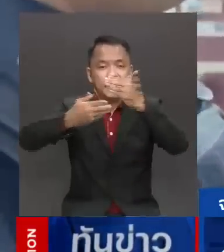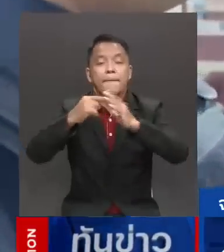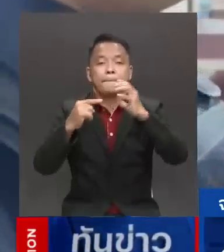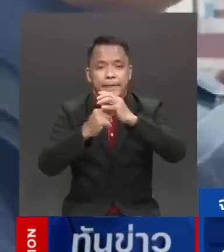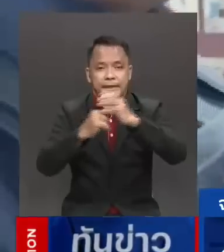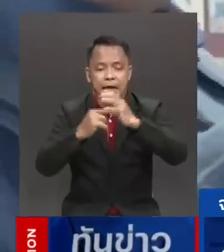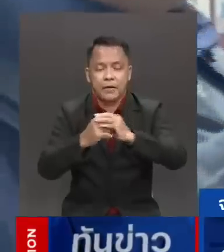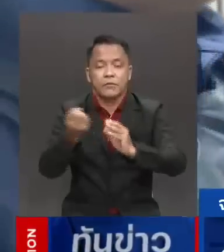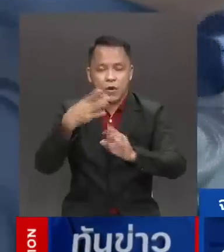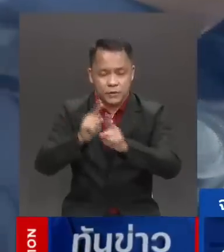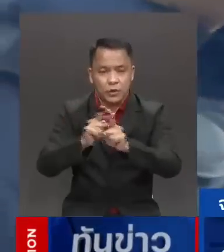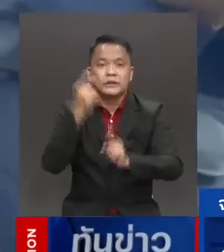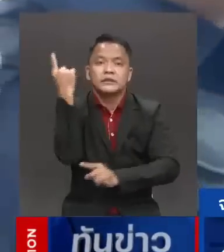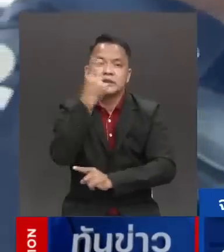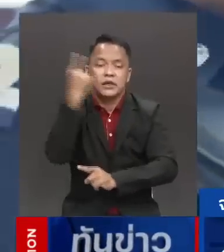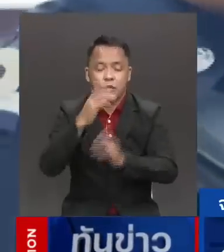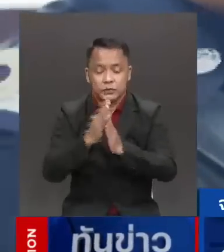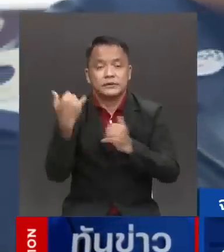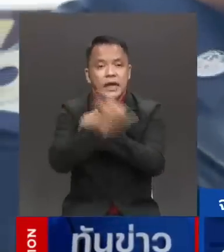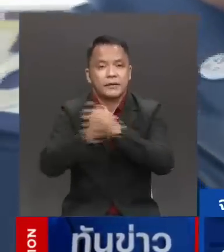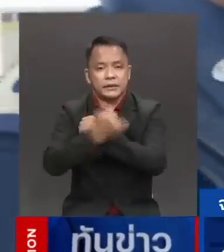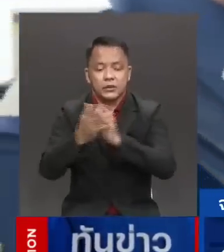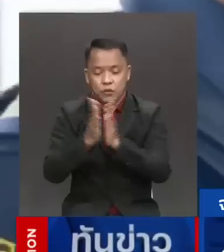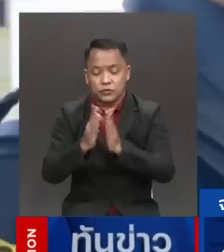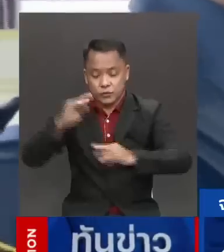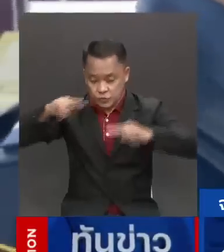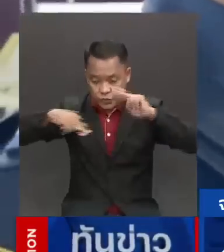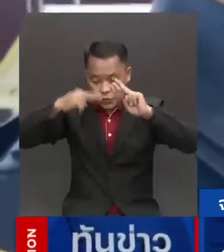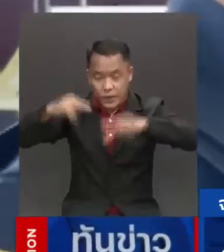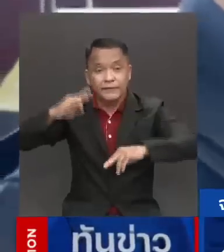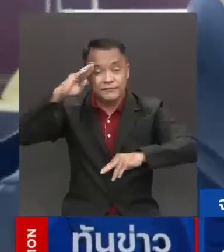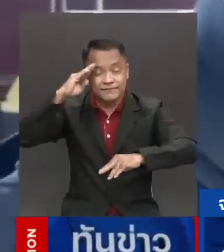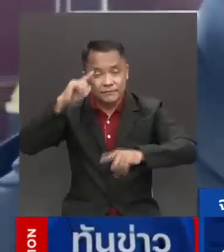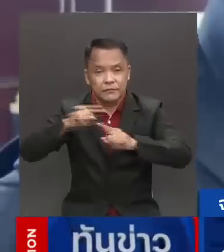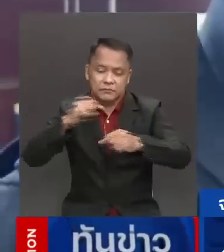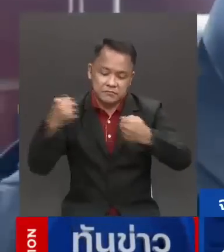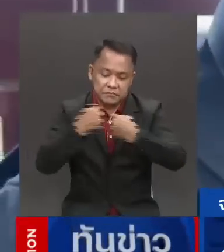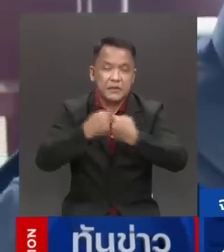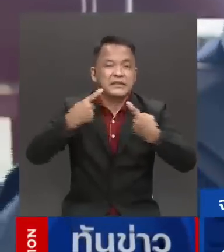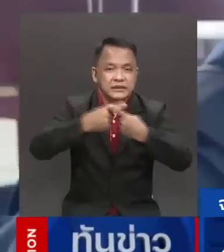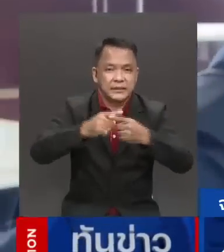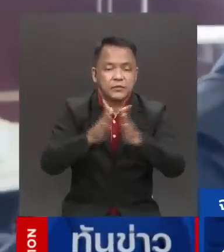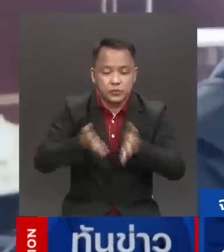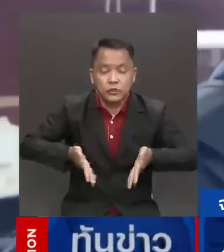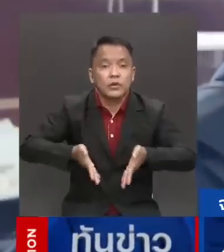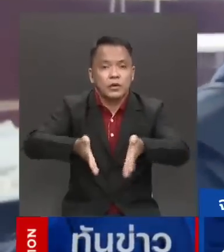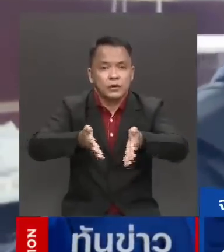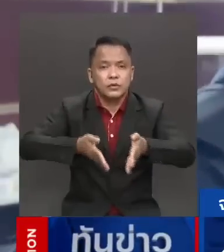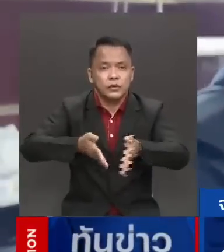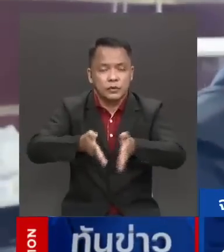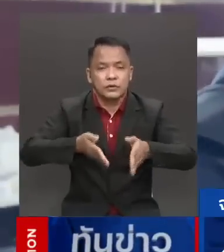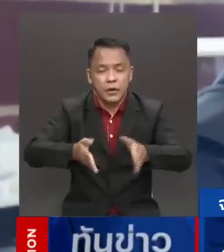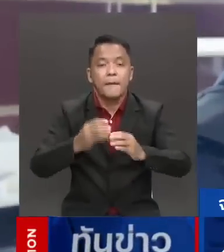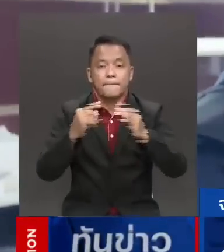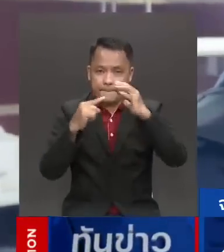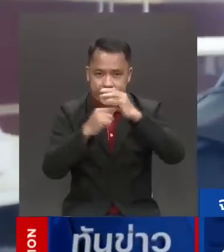ทยารับแจ้งเหตุว่ามีนักท่องเที่ยวชาวต่างชาติถูกกาดสถานประกอบการอาโกโก้ทำร้ายร่างกายบาดเจ็บภายในถนน Walking Street